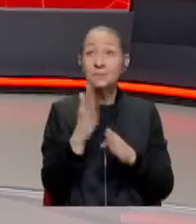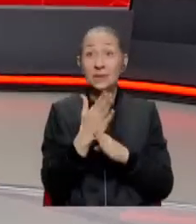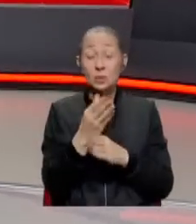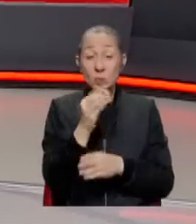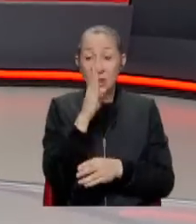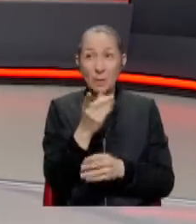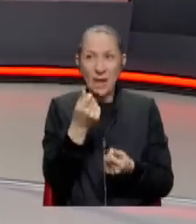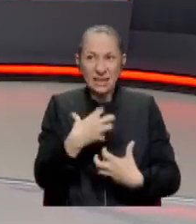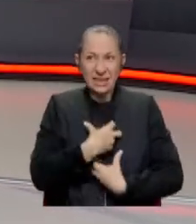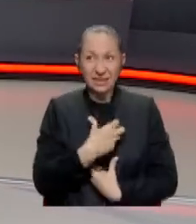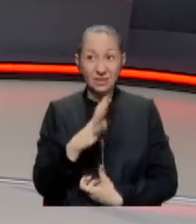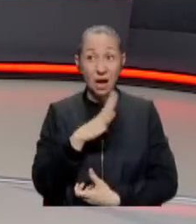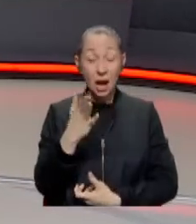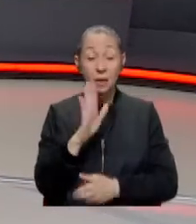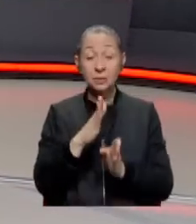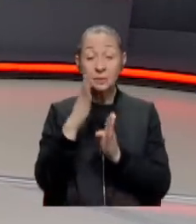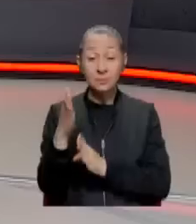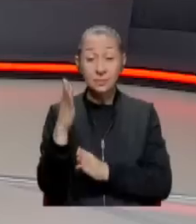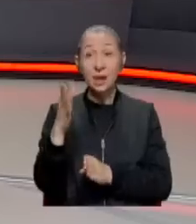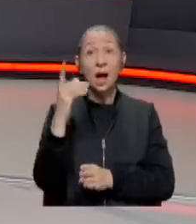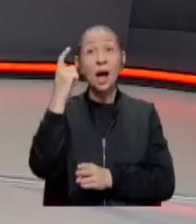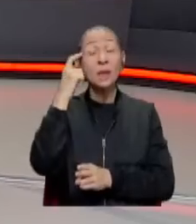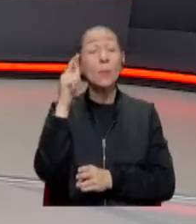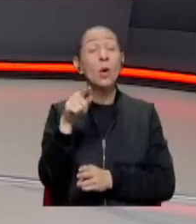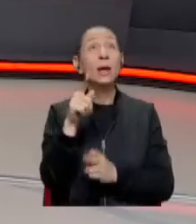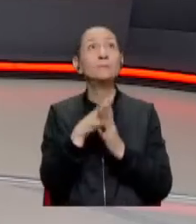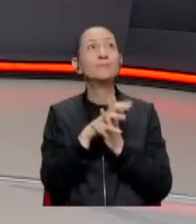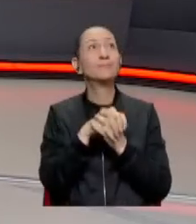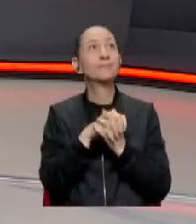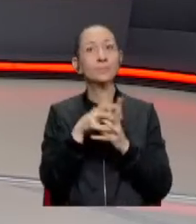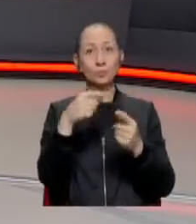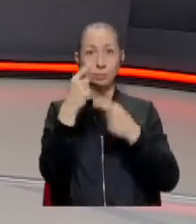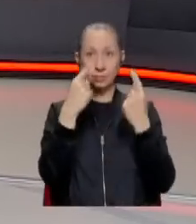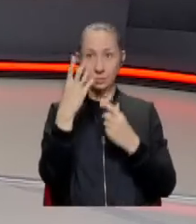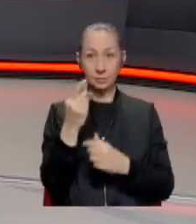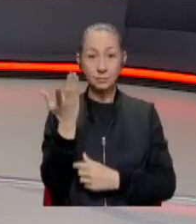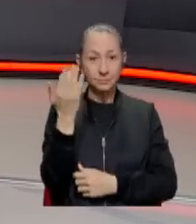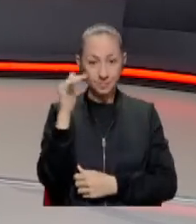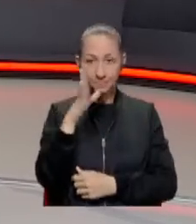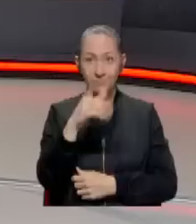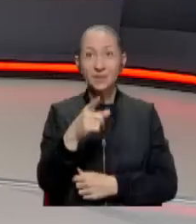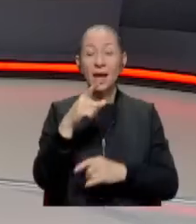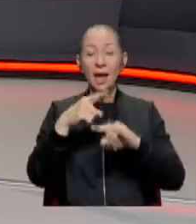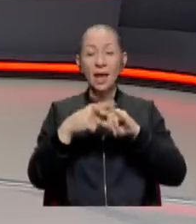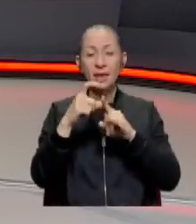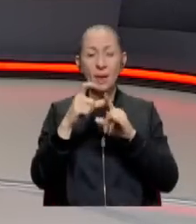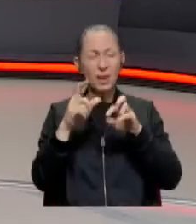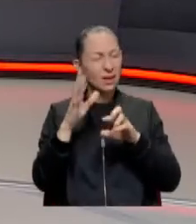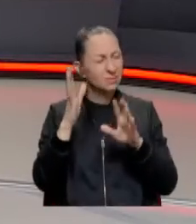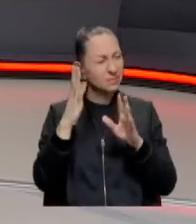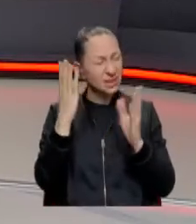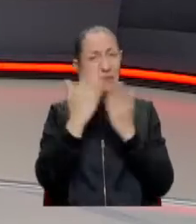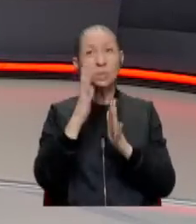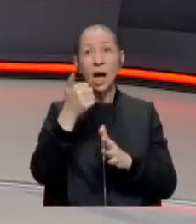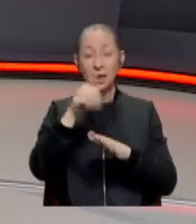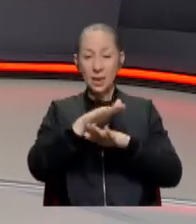ciddi de bir kriz var ama öte yandan da aklıma böyle bu konuşmaları olduğu zaman şey geliyor hdp'liler yazmıyorsam bu